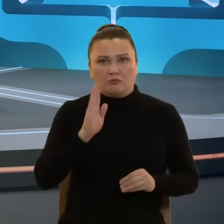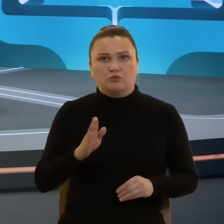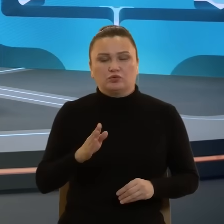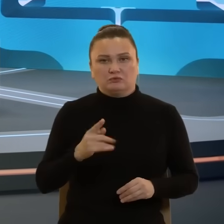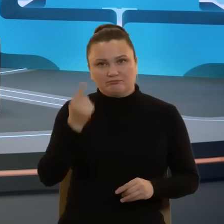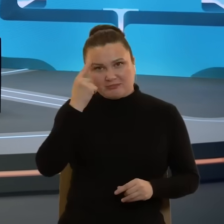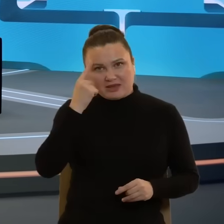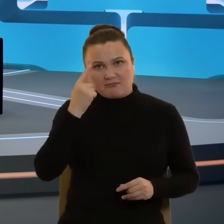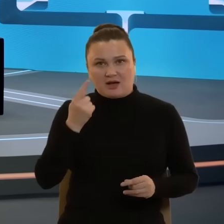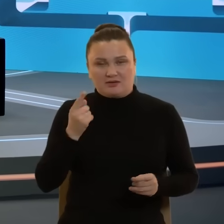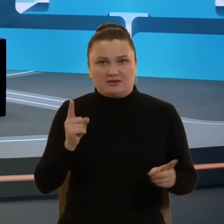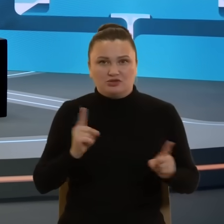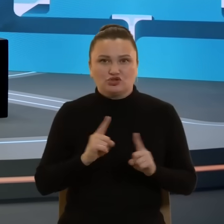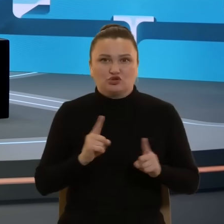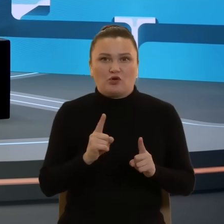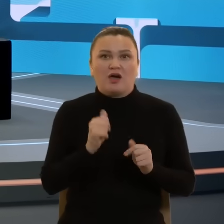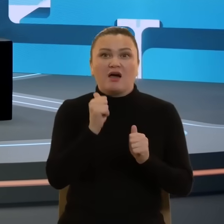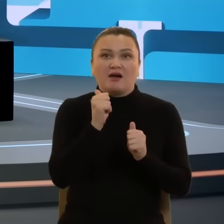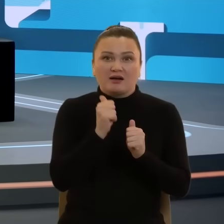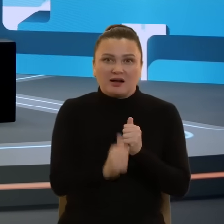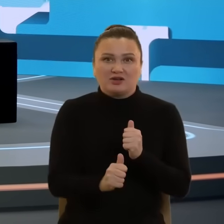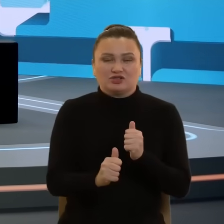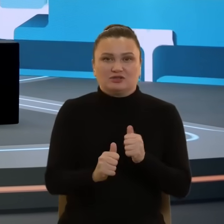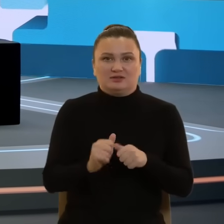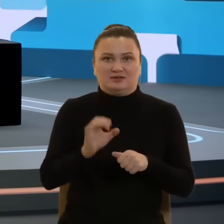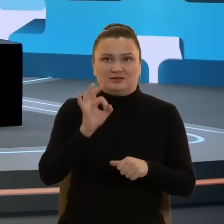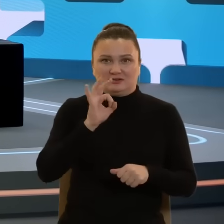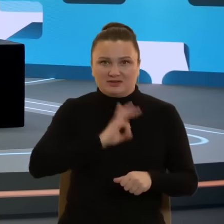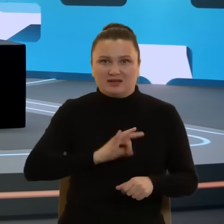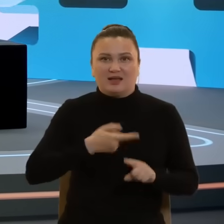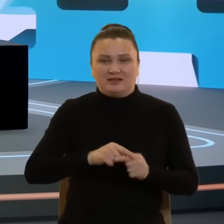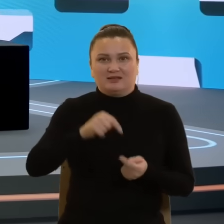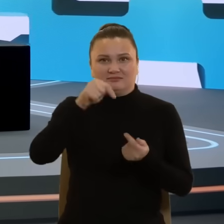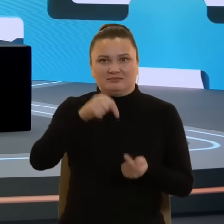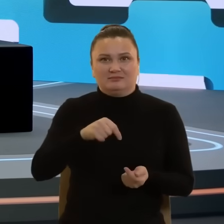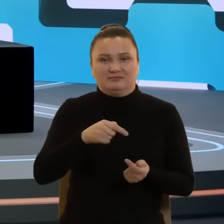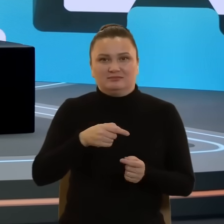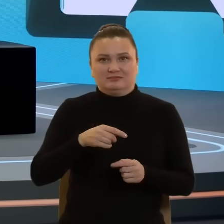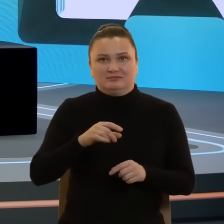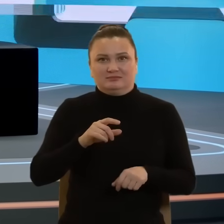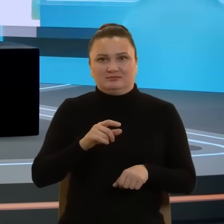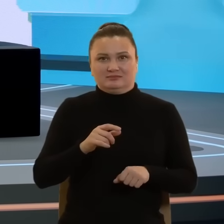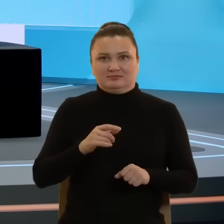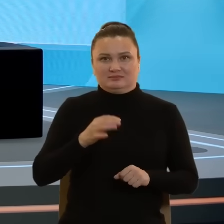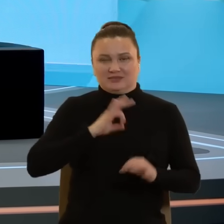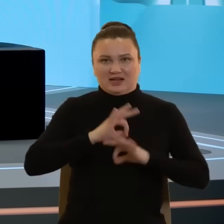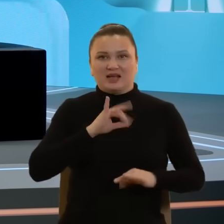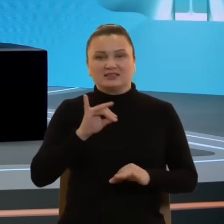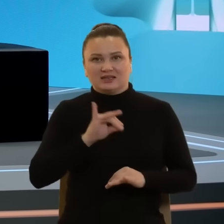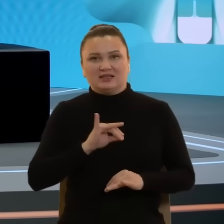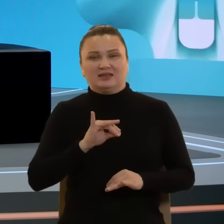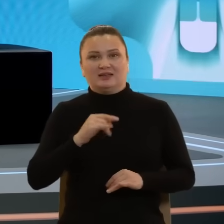их применению, понимать, что каждый случай назначения антибиотика – это, по сути дела, это селекция резистентности. И